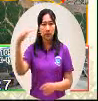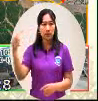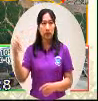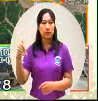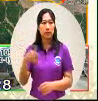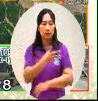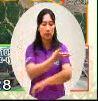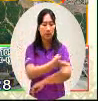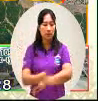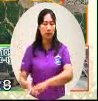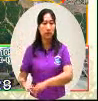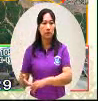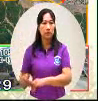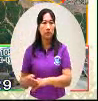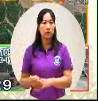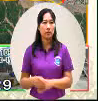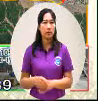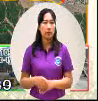边，或者是